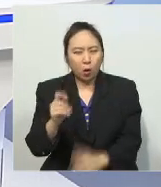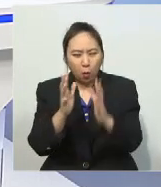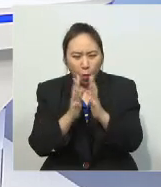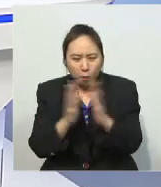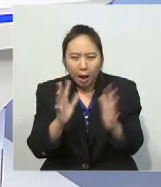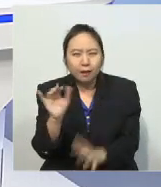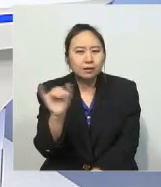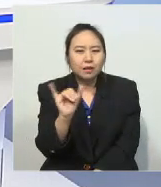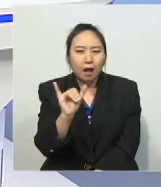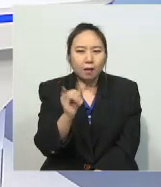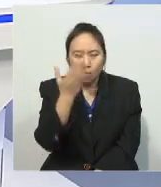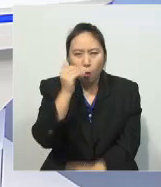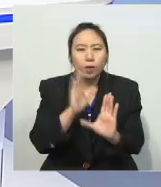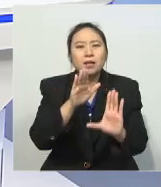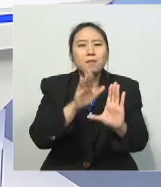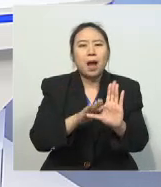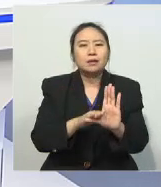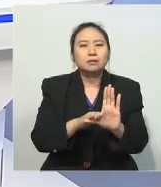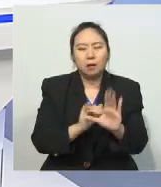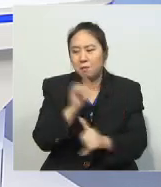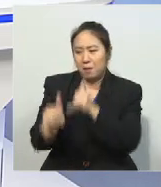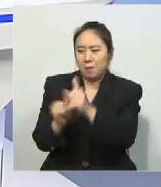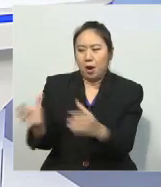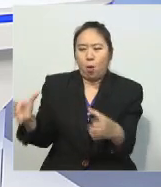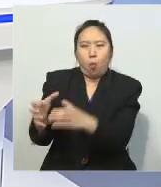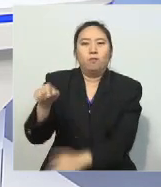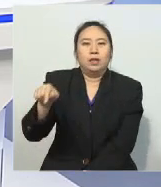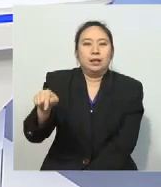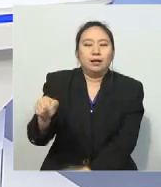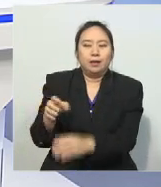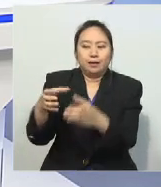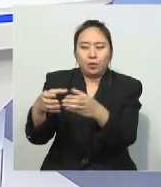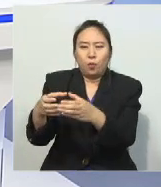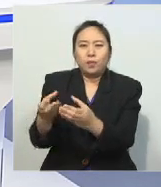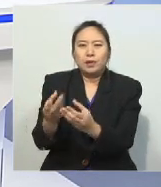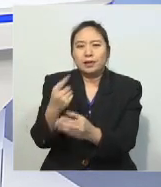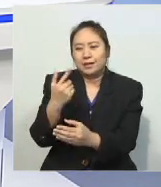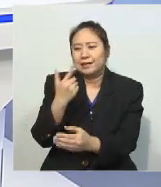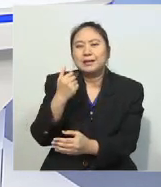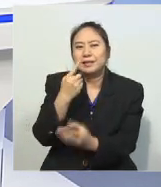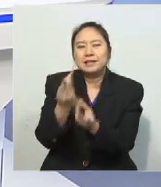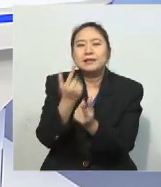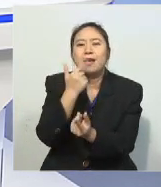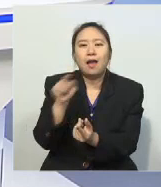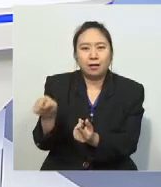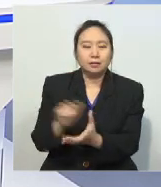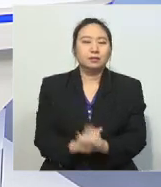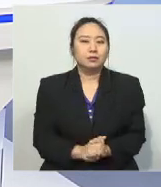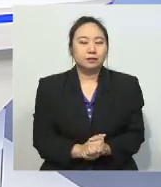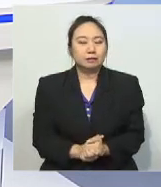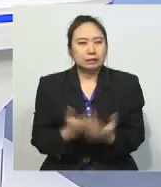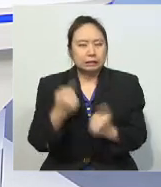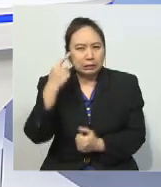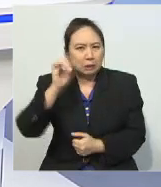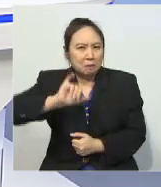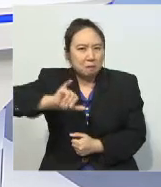อยคึกคักสักเท่าไหร่นะครับเนื่องจากว่าผู้สมัครส่วนใหญ่นั้นยังคงไปรวมตัวกันอยู่ที่ศูนย์เยาวชนไทยแดงนะครับ กับก็อย่างที่คุณวรพัฒน์บอกคา